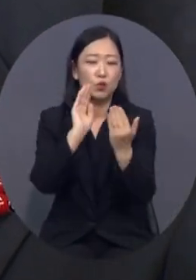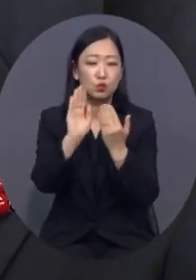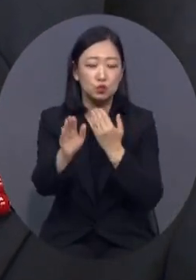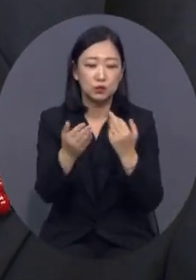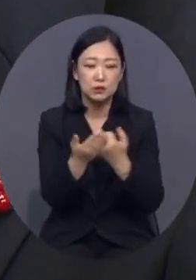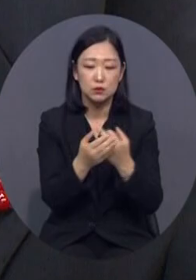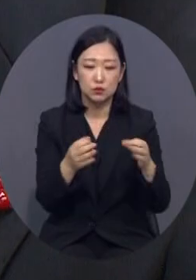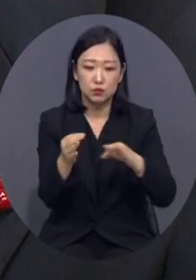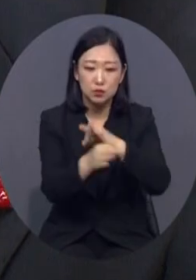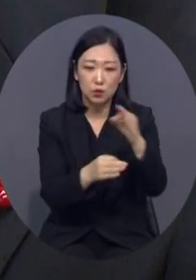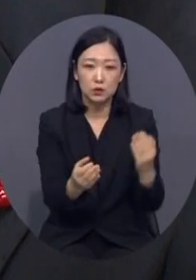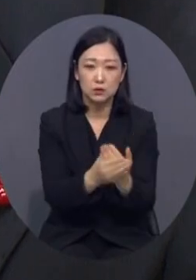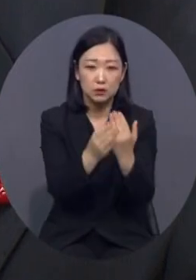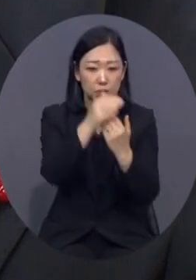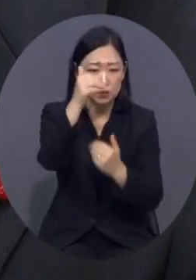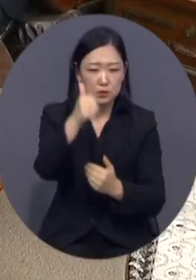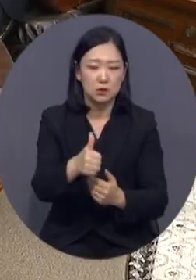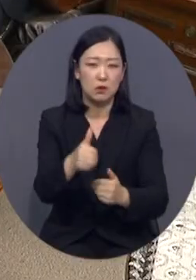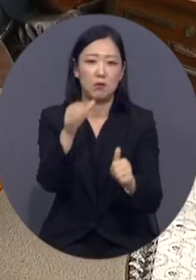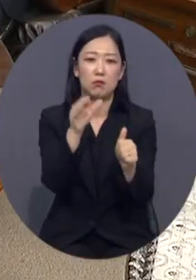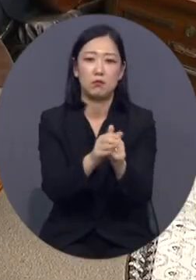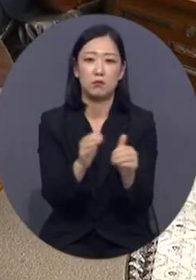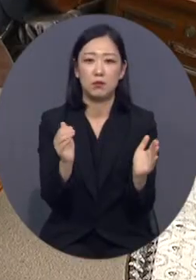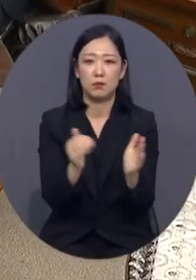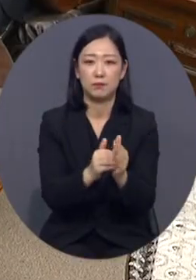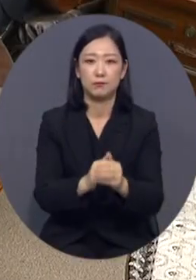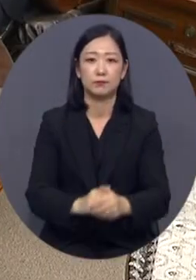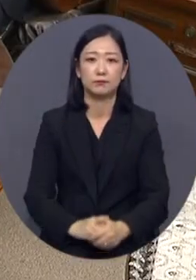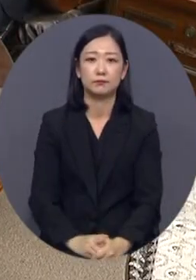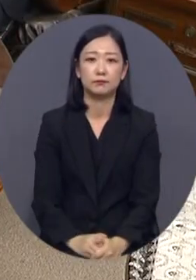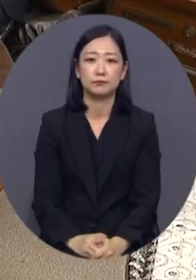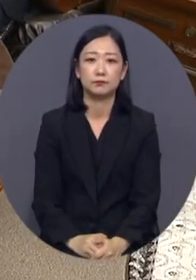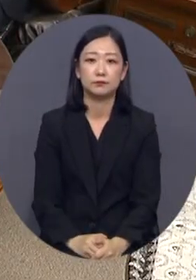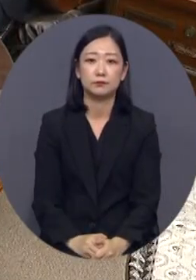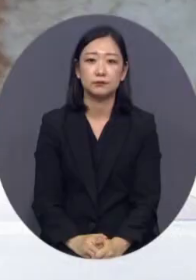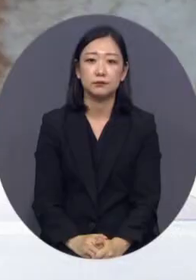제주 경제통상진흥원장의 임명됐습니다